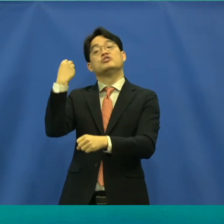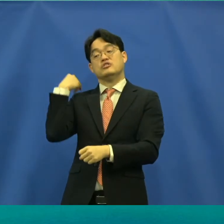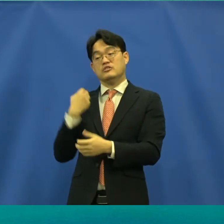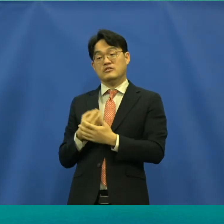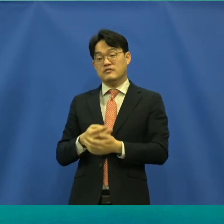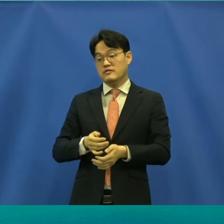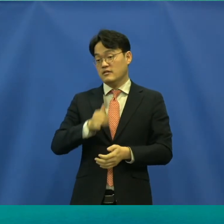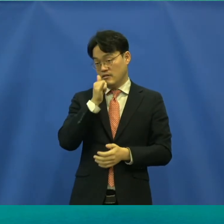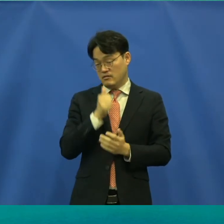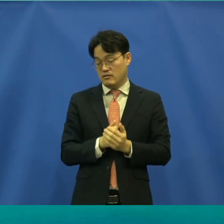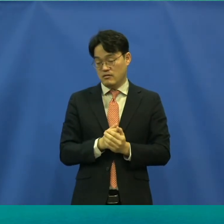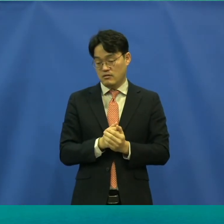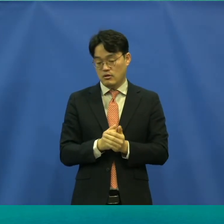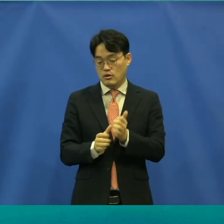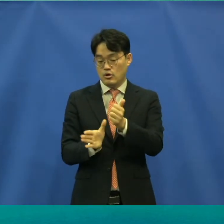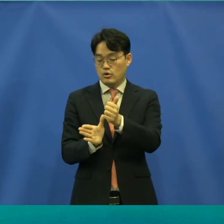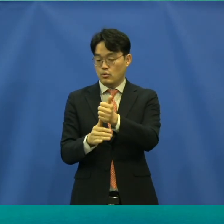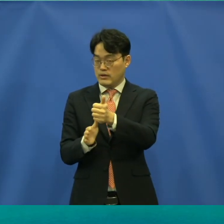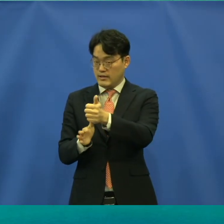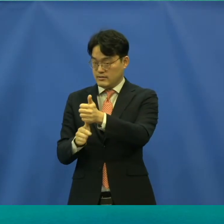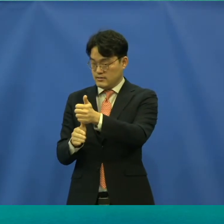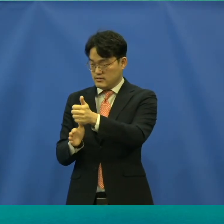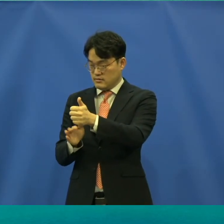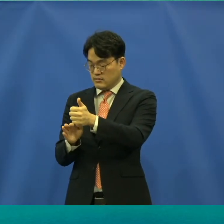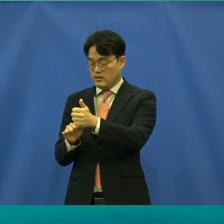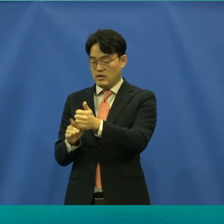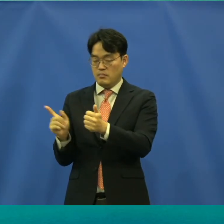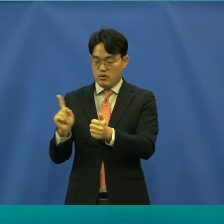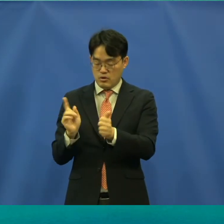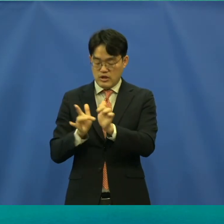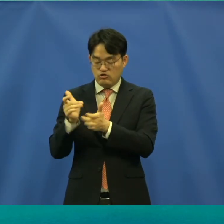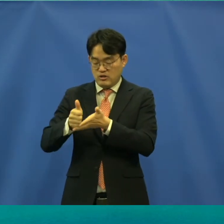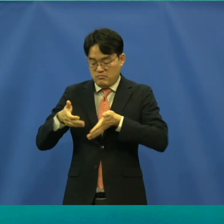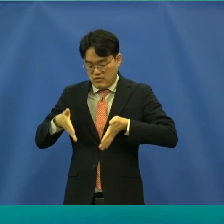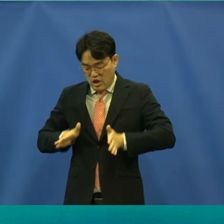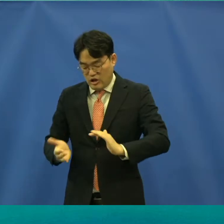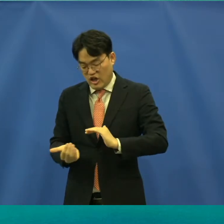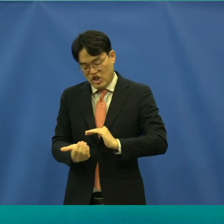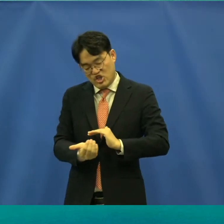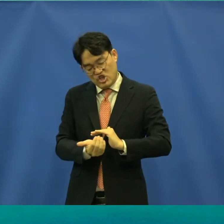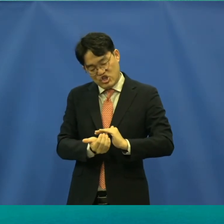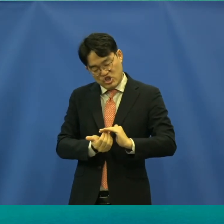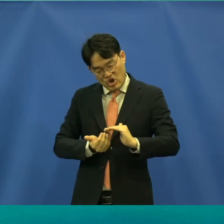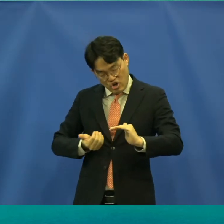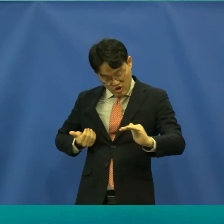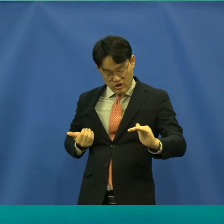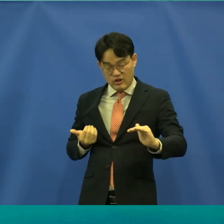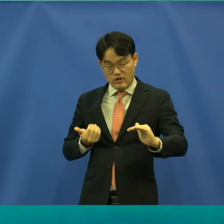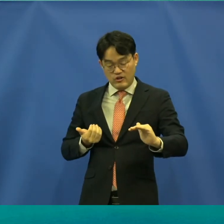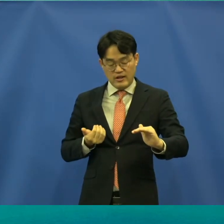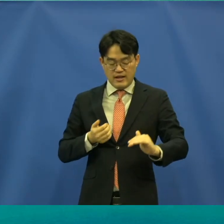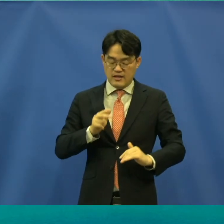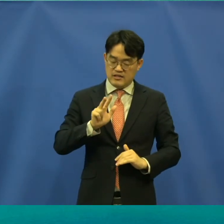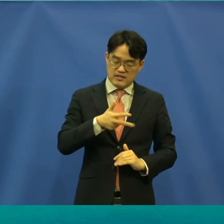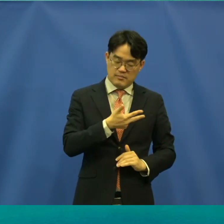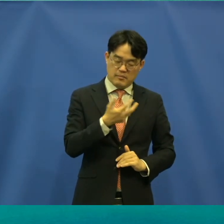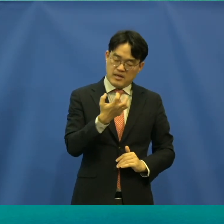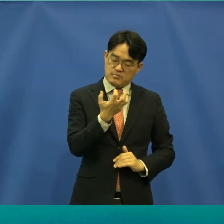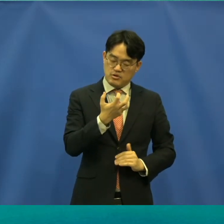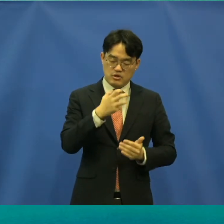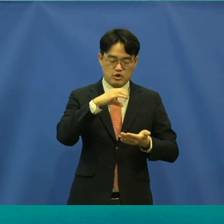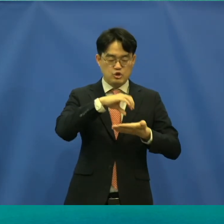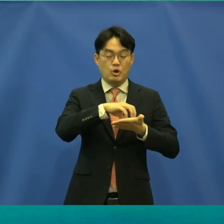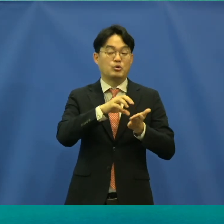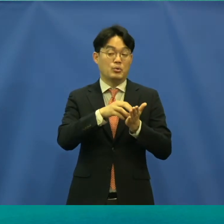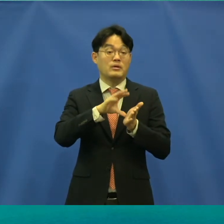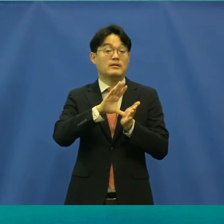기원전 784년부터 753년까지 이스라엘 통치한 여로보암 2세 통치 기간에 활동한